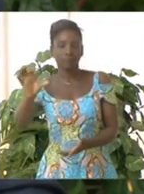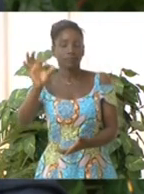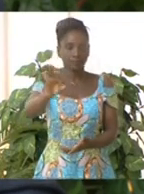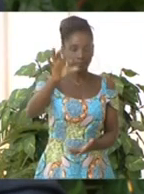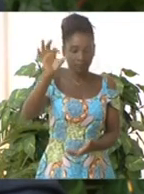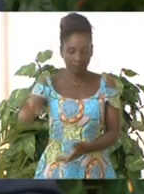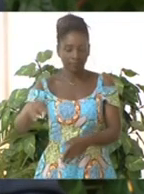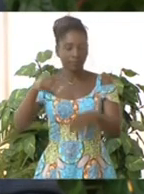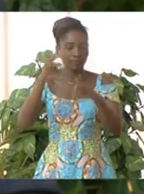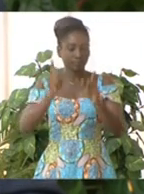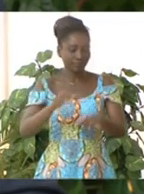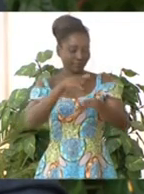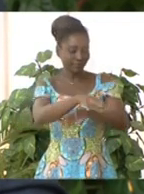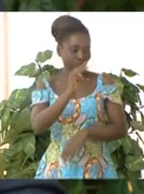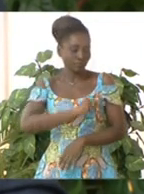Personnel d'astreinte